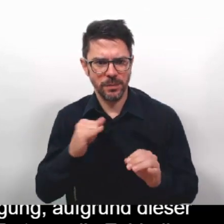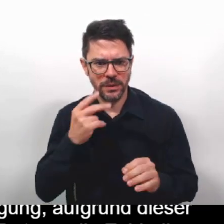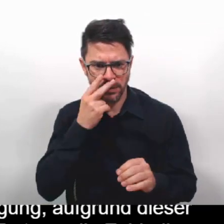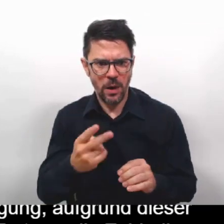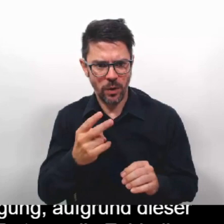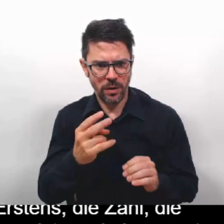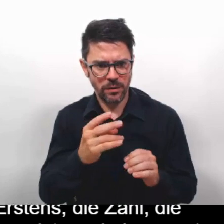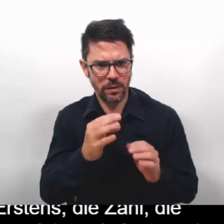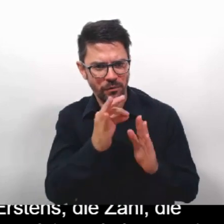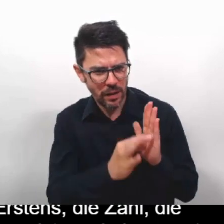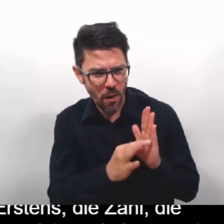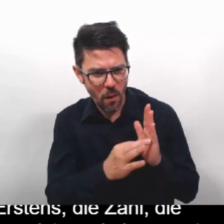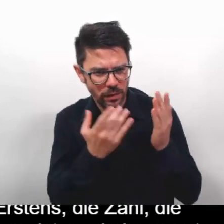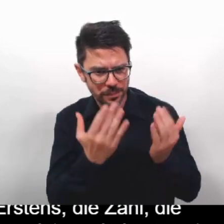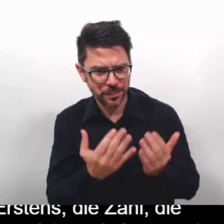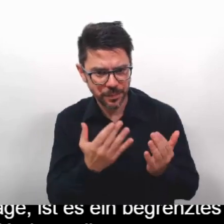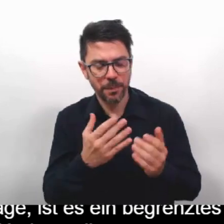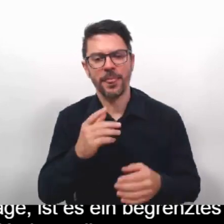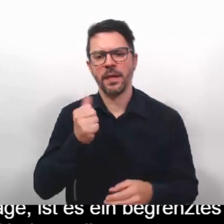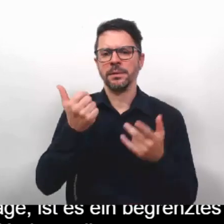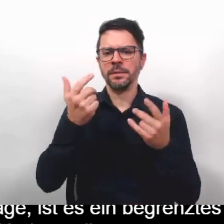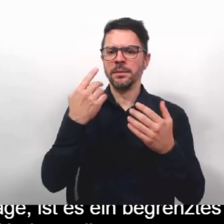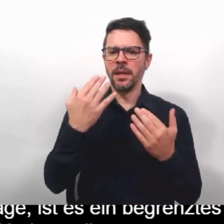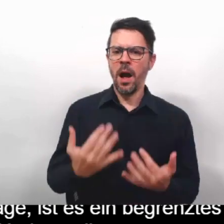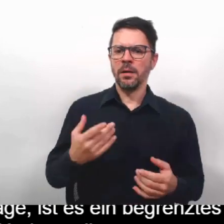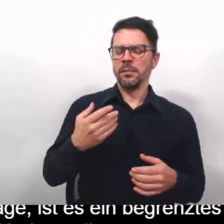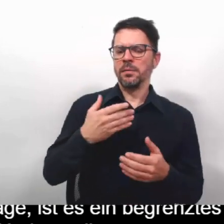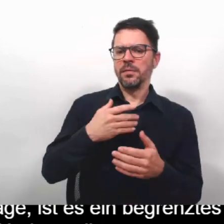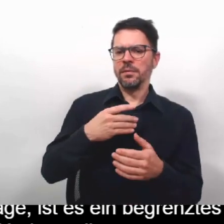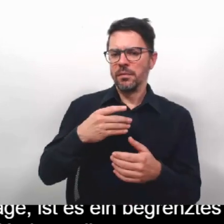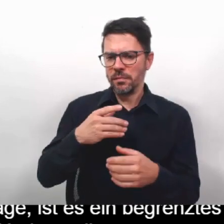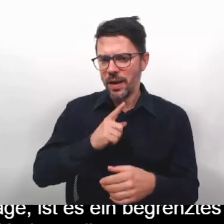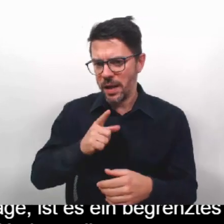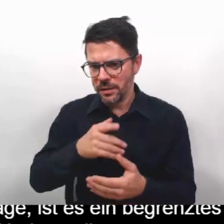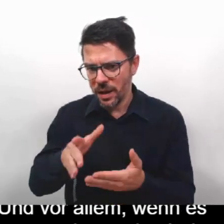Kommen wir zur letzten Frage, Alexander Kain. Passauer Neue Presse, bitte.